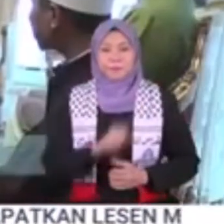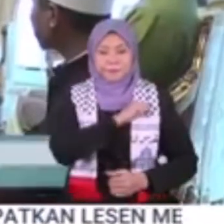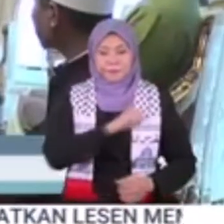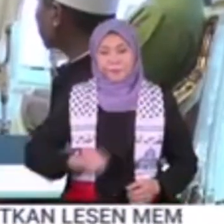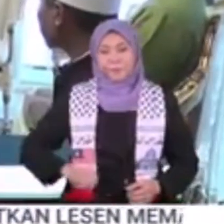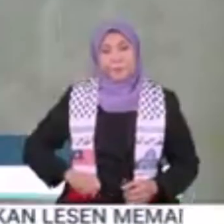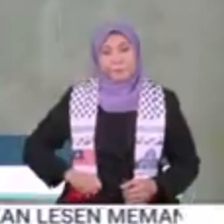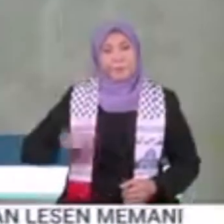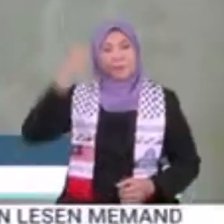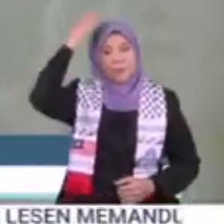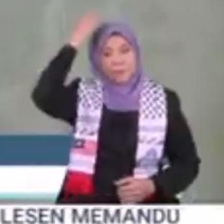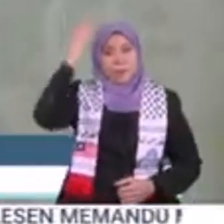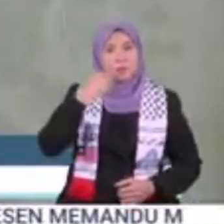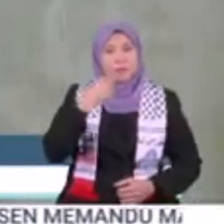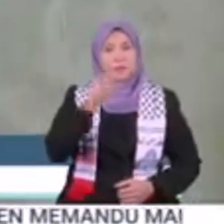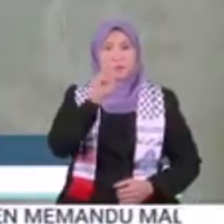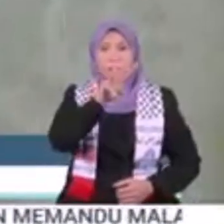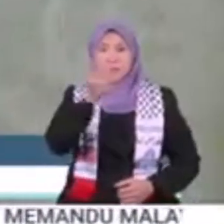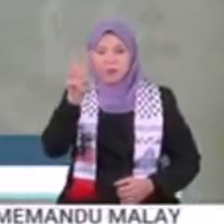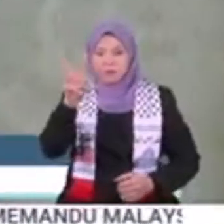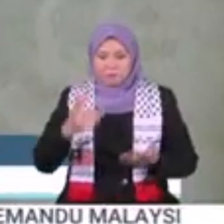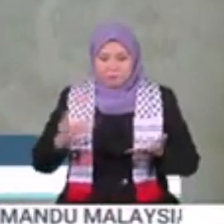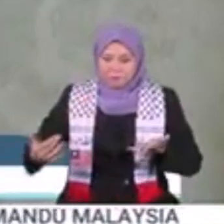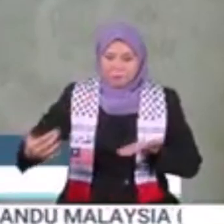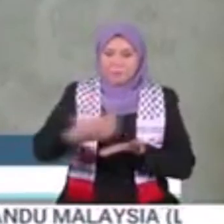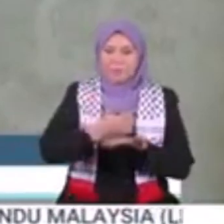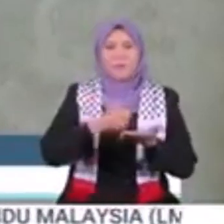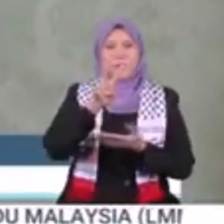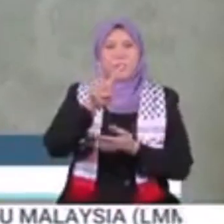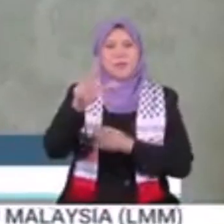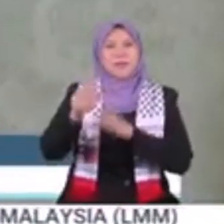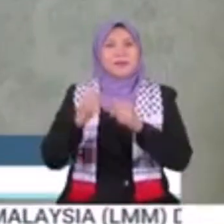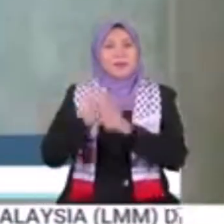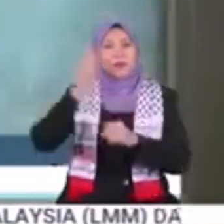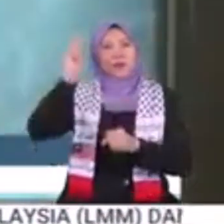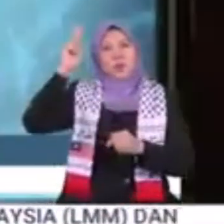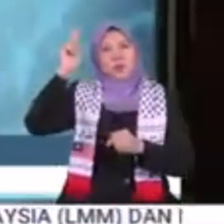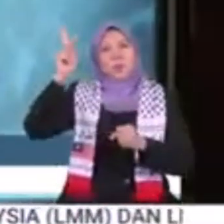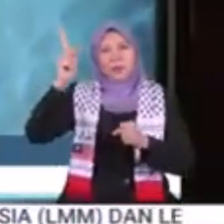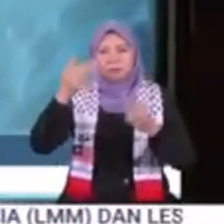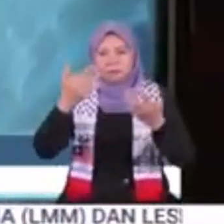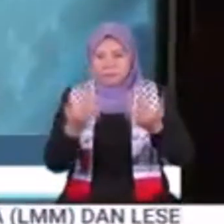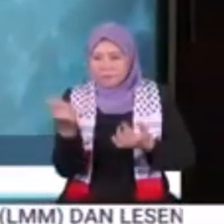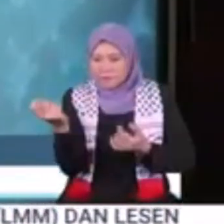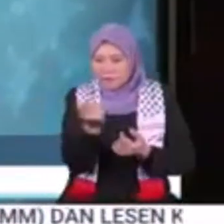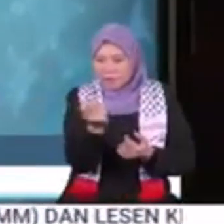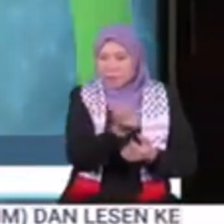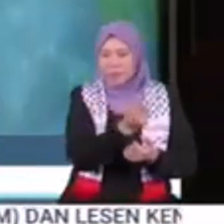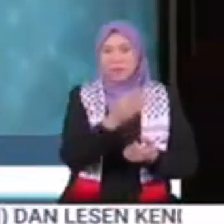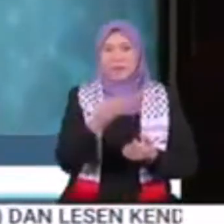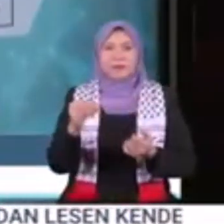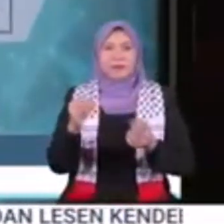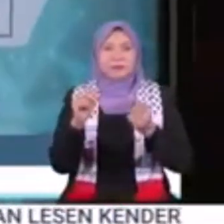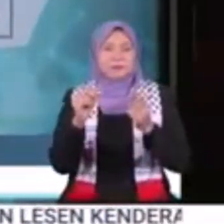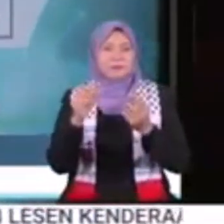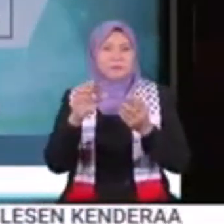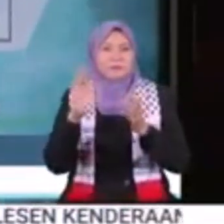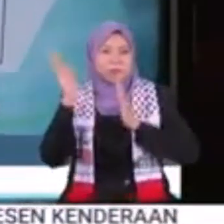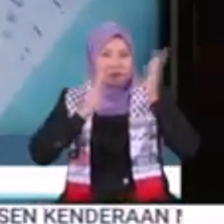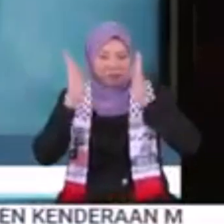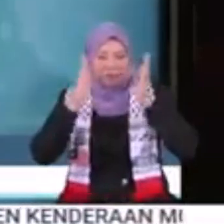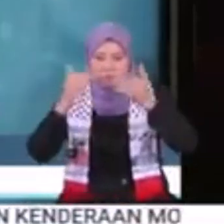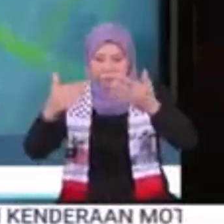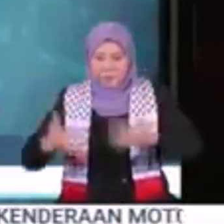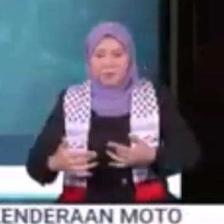Sultan Sharafuddin bertitah laman web berkenaan menghimpunkan koleksi 23 tahun khutbah bertulisan Jawi dan Rumi yang terdiri daripada koleksi